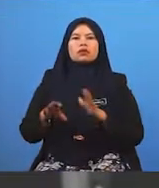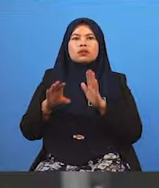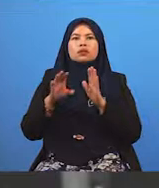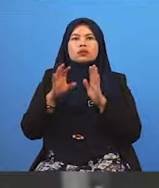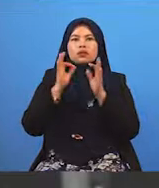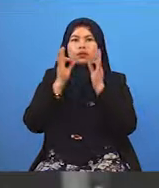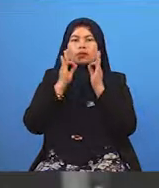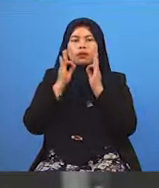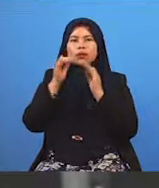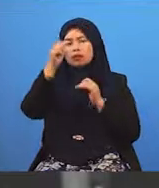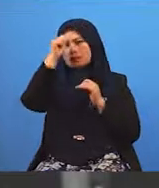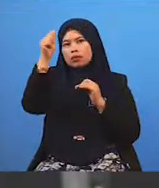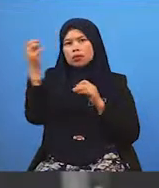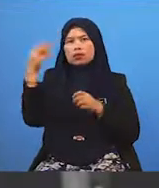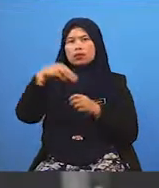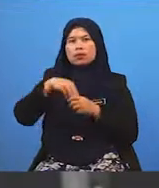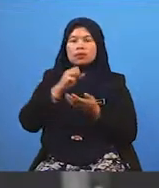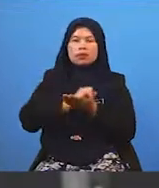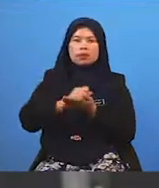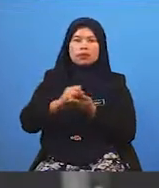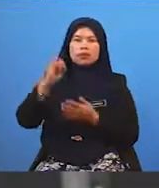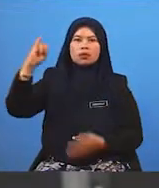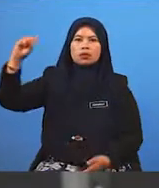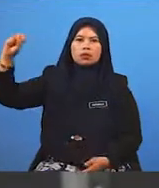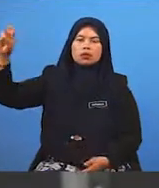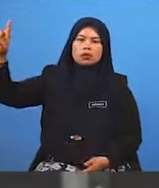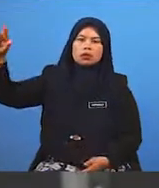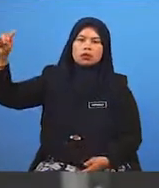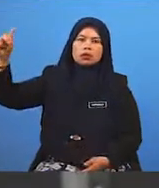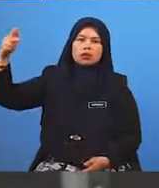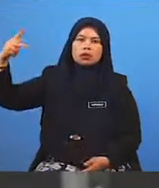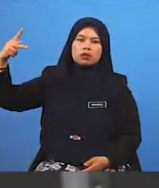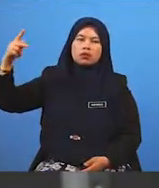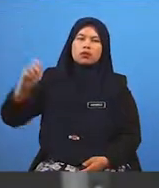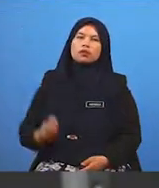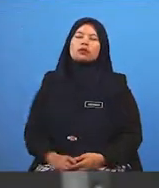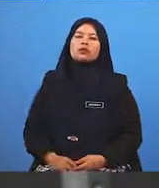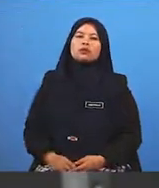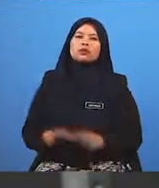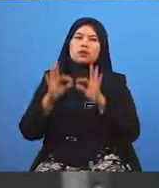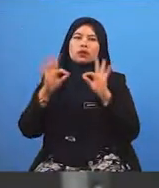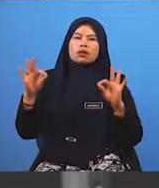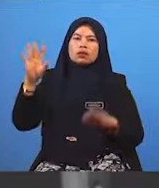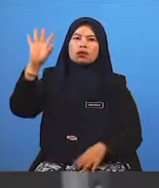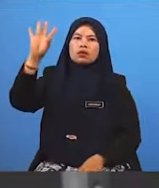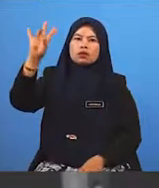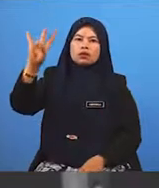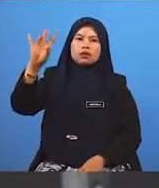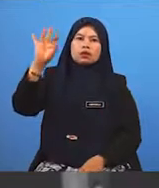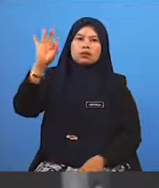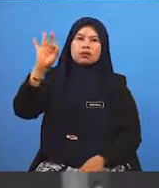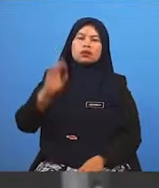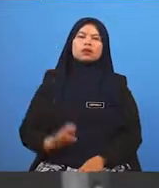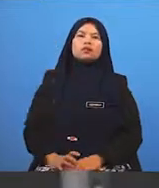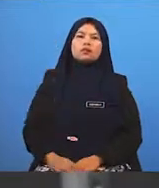mahmuda. Maksudnya, dan bangunlah sebagian daripada waktu malam dan kerjakanlah solat tahajud